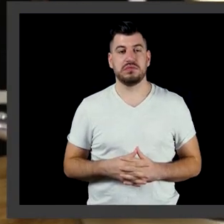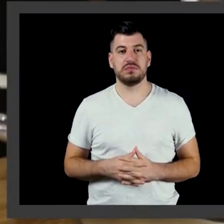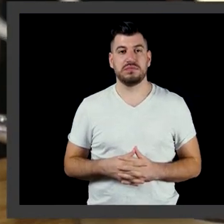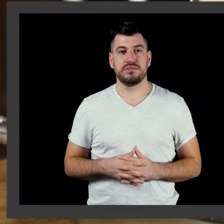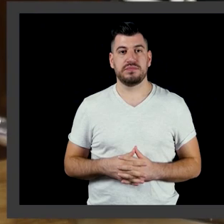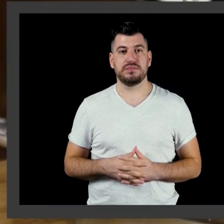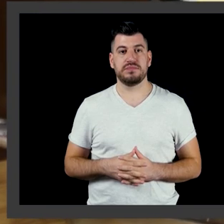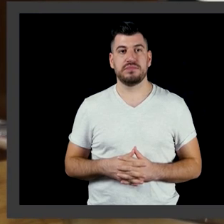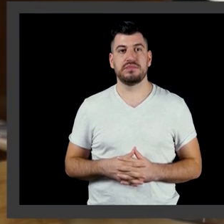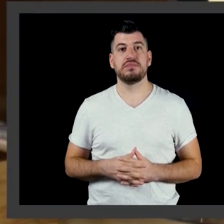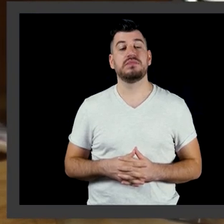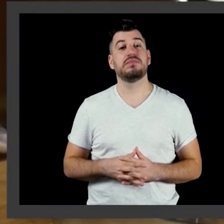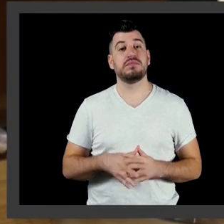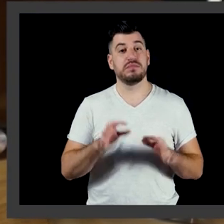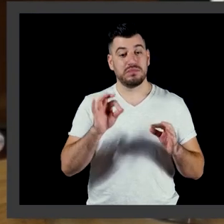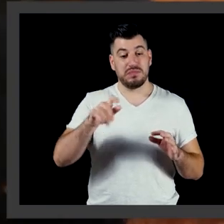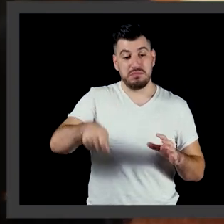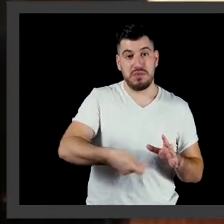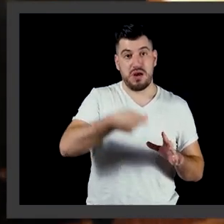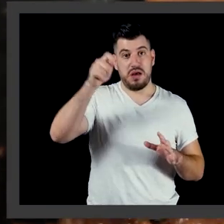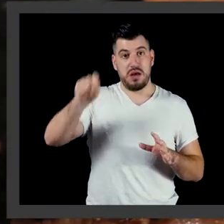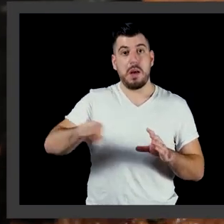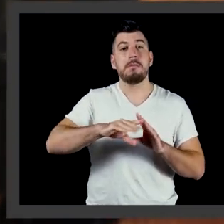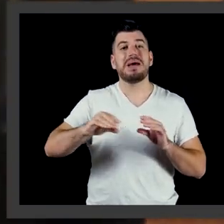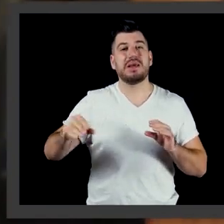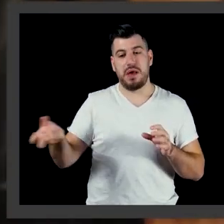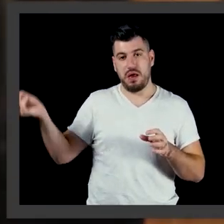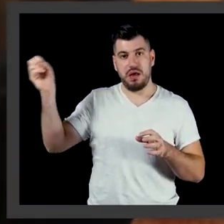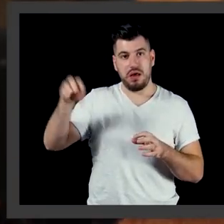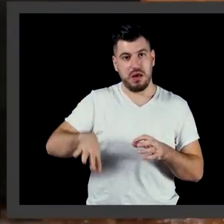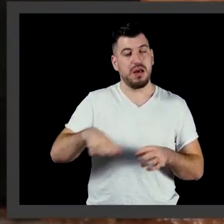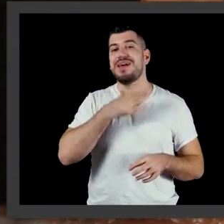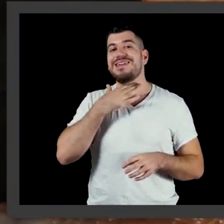Ρίχνουμε στον κιμά μας λίγη μπεσαμέλ, περίπου μία κουτάλα της σούπας.